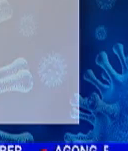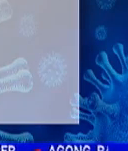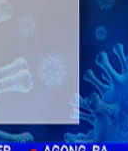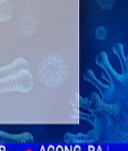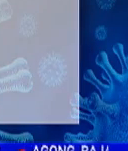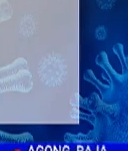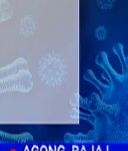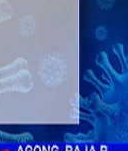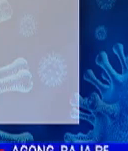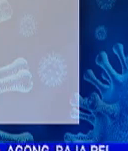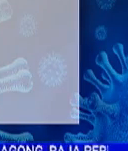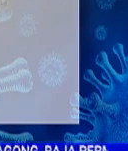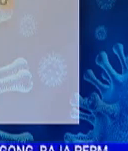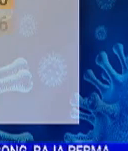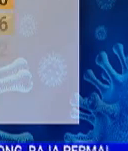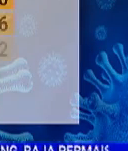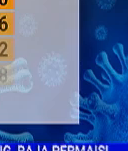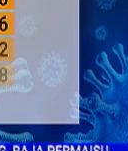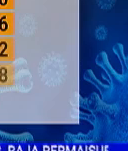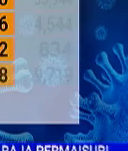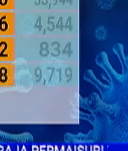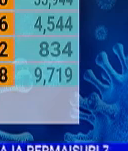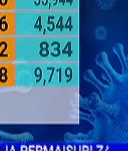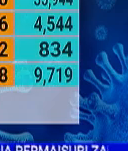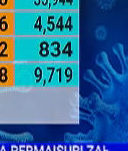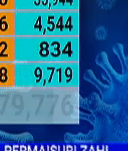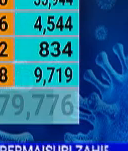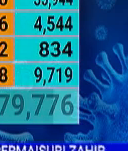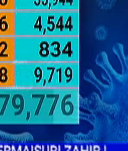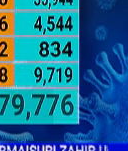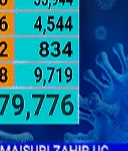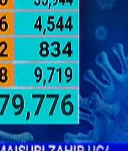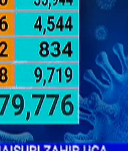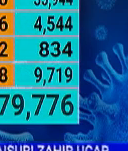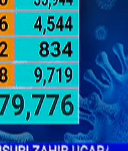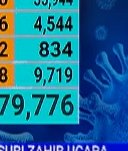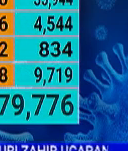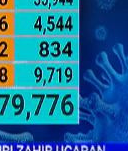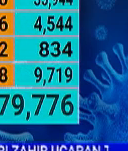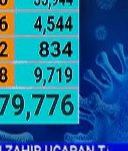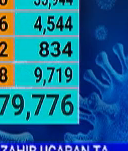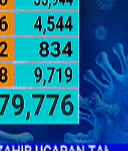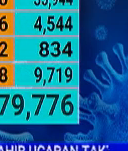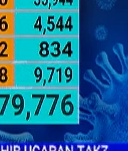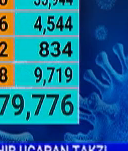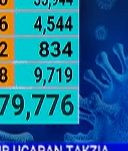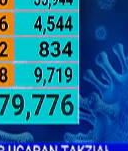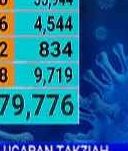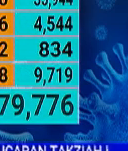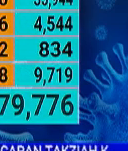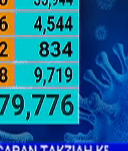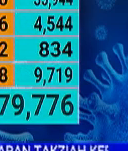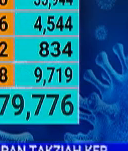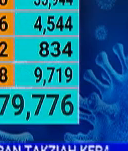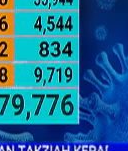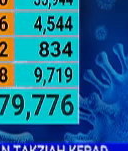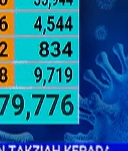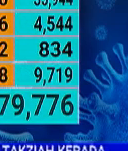sebanyak 5,740 kes, diikuti Kuala Lumpur 1,567 kes,